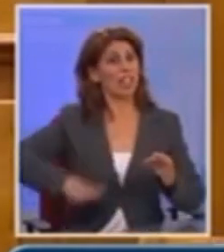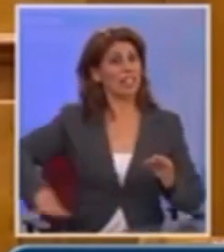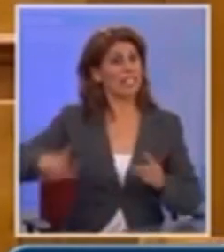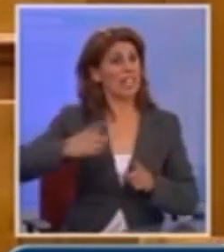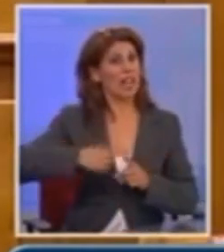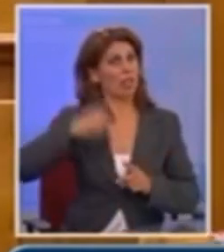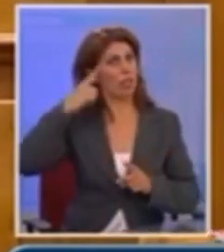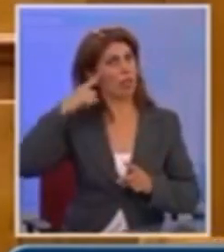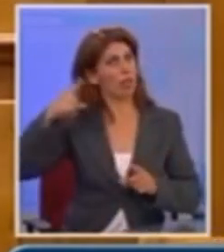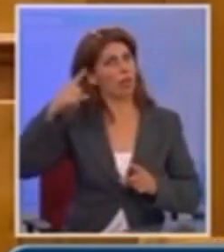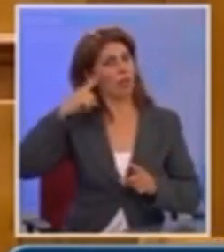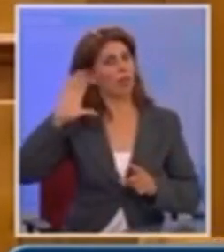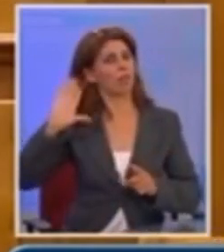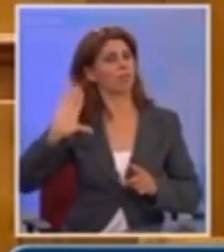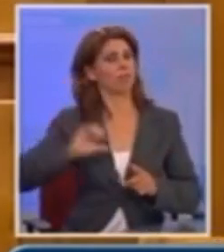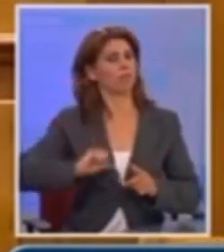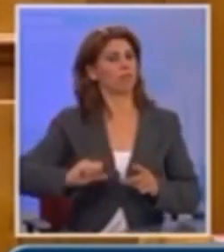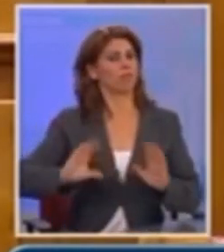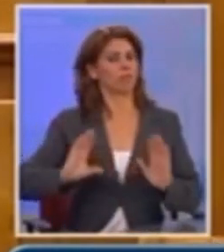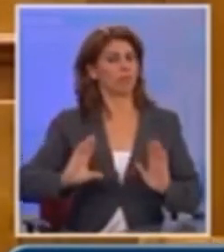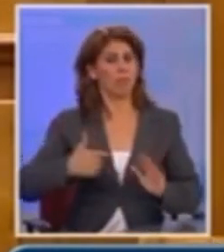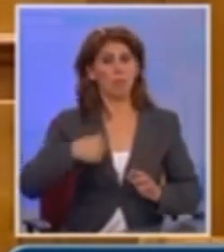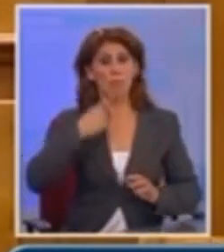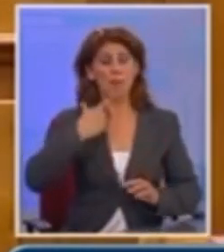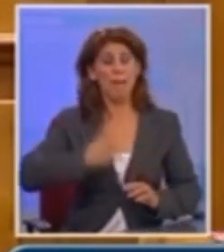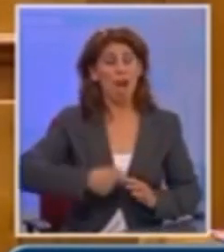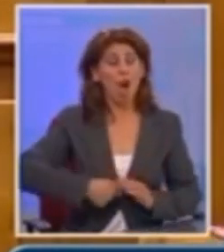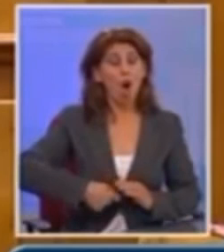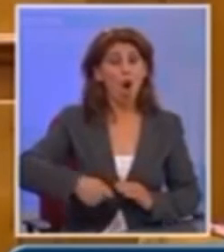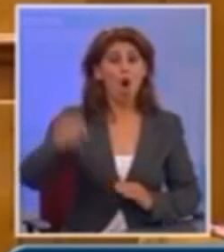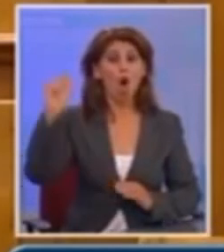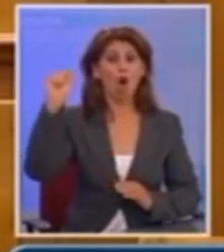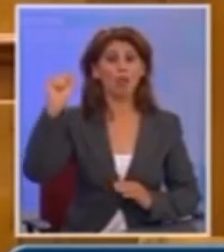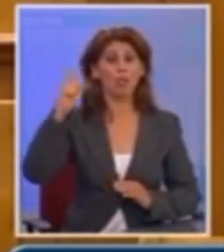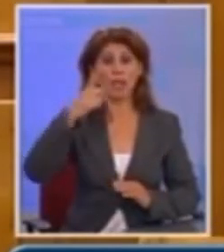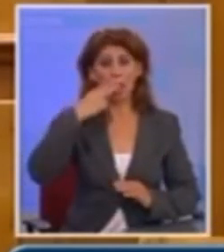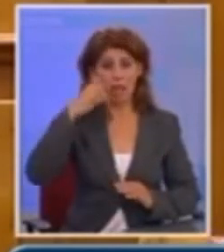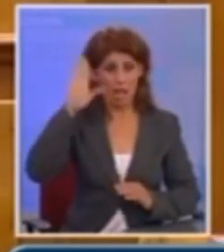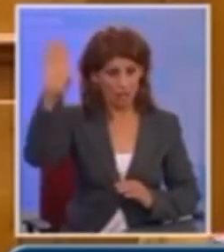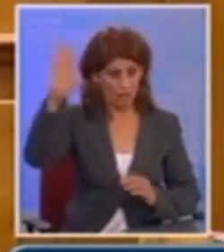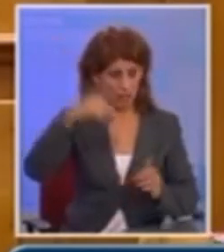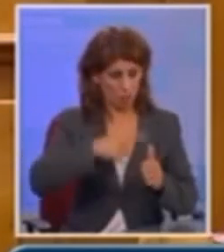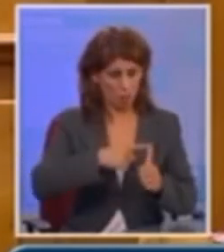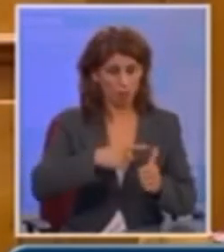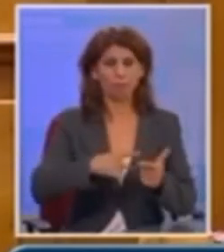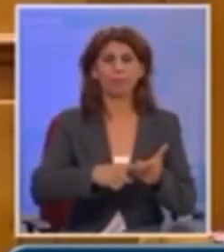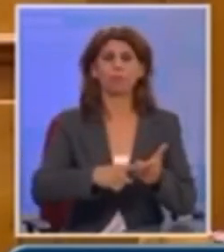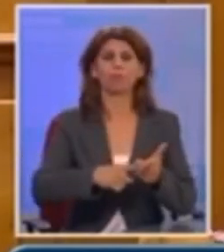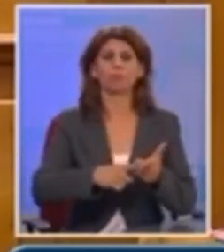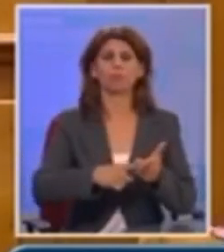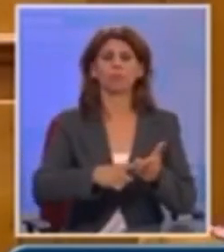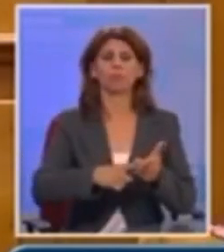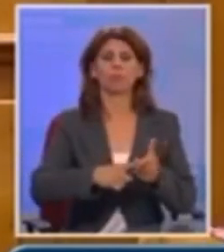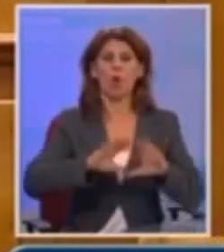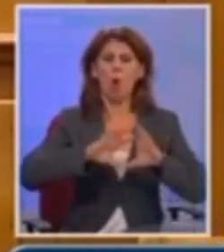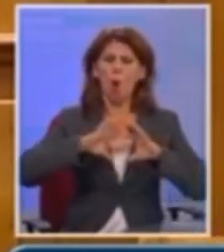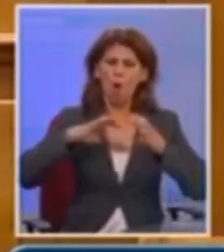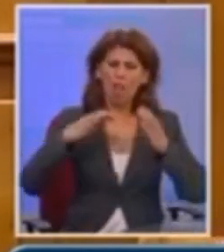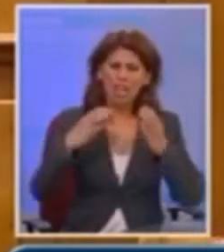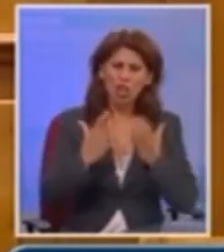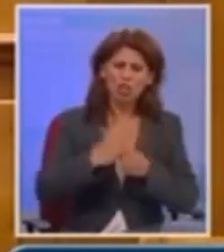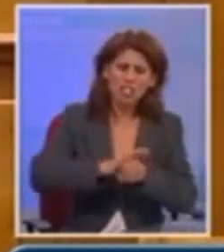και αυτού εδώ του λαού, που είπε όχι και στον ναζισμό και στον